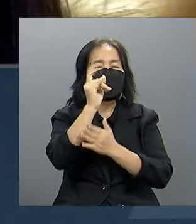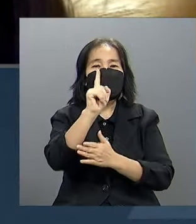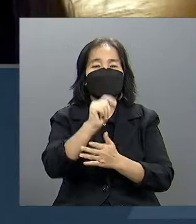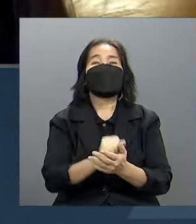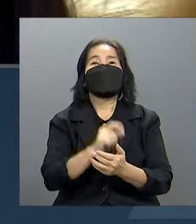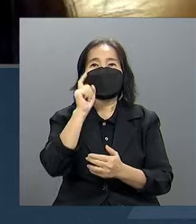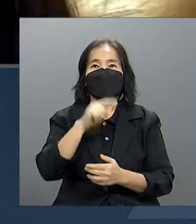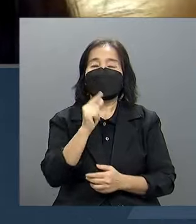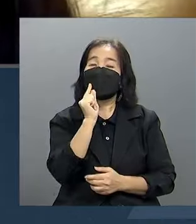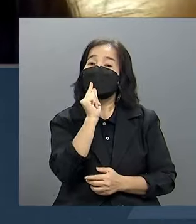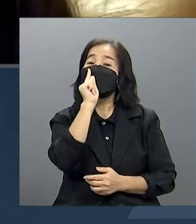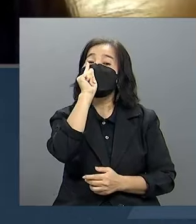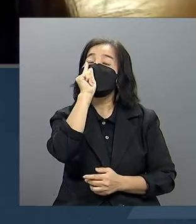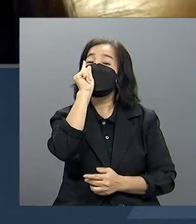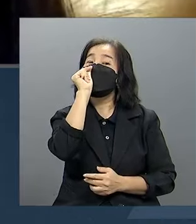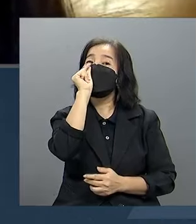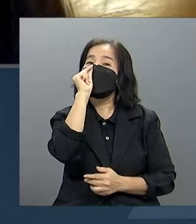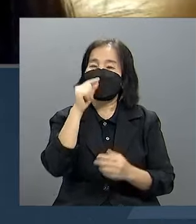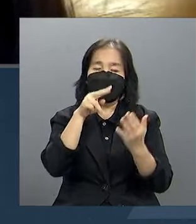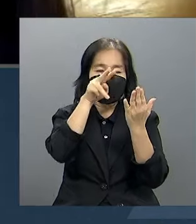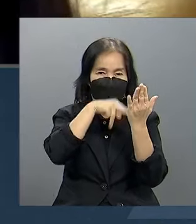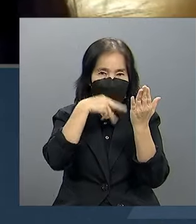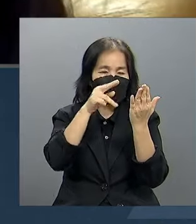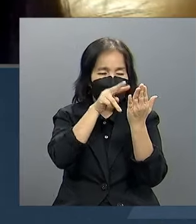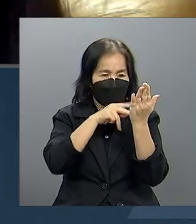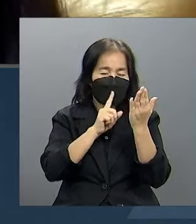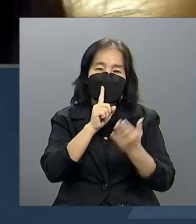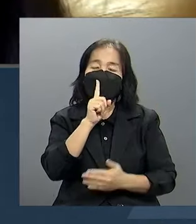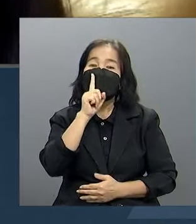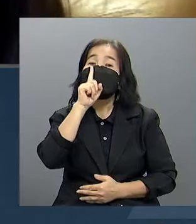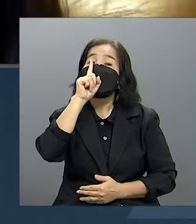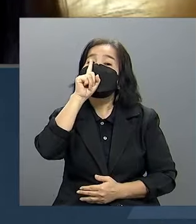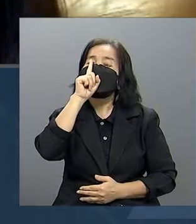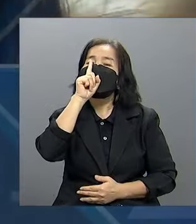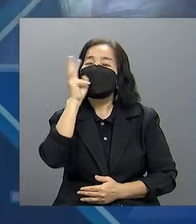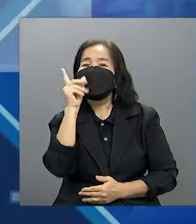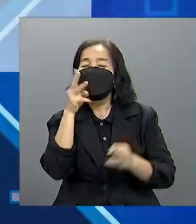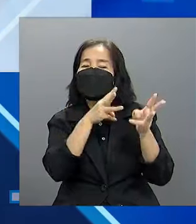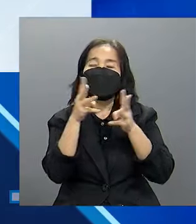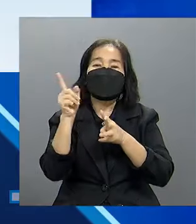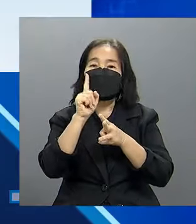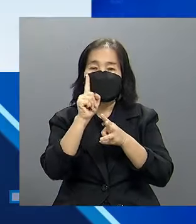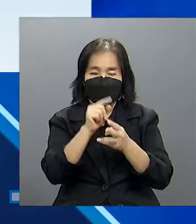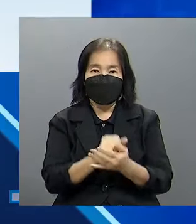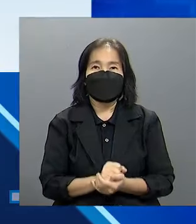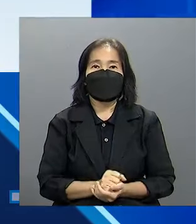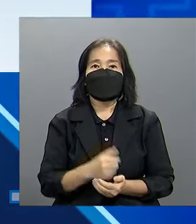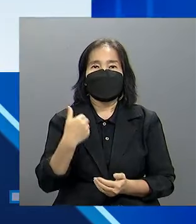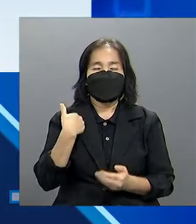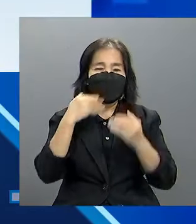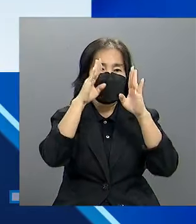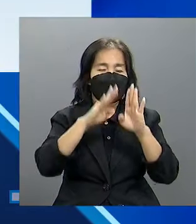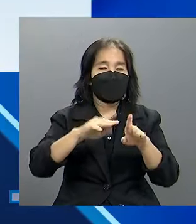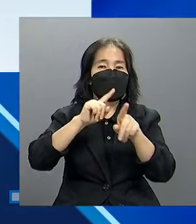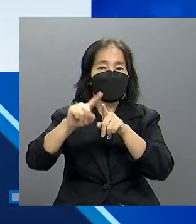ค่ะให้ลองอ่านดูก่อนว่าตัว ATK ที่เวลาประชาชนตรวจอะค่ะมันมีหลายแบบมันมี